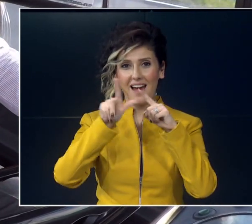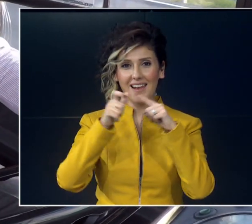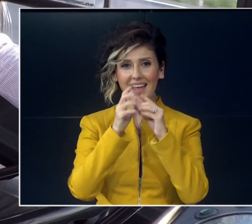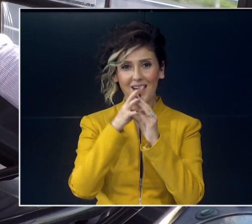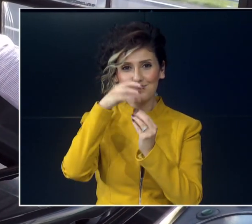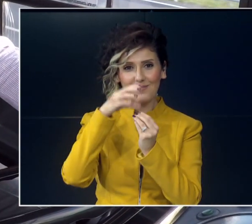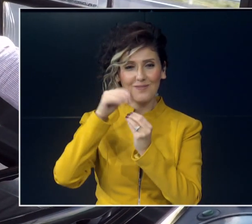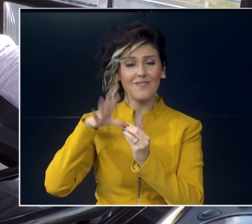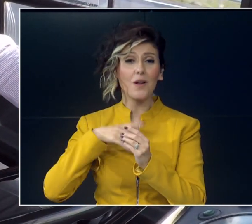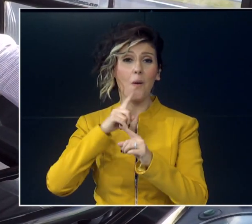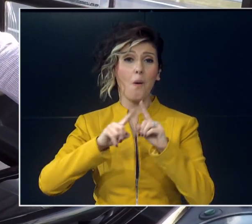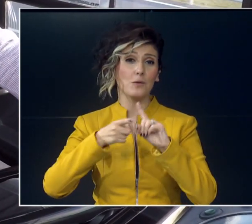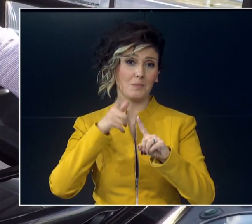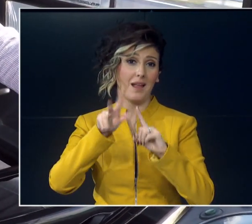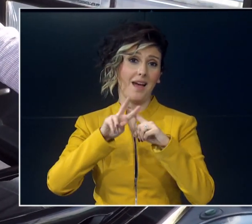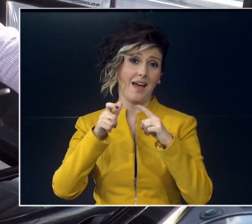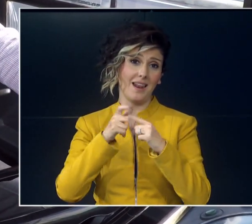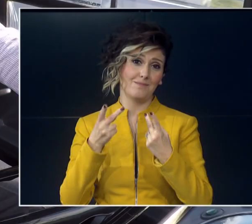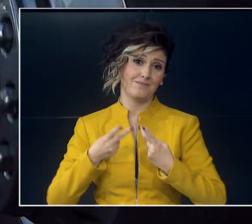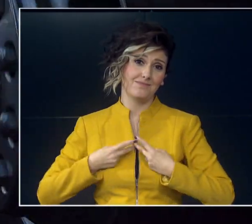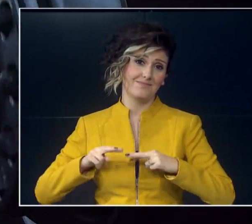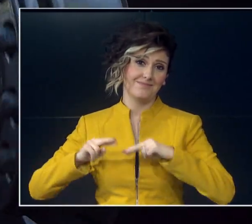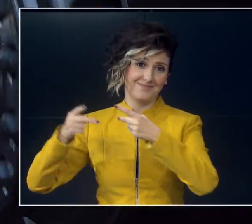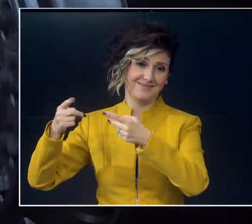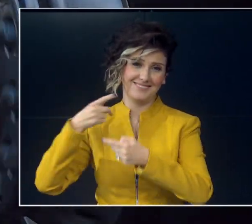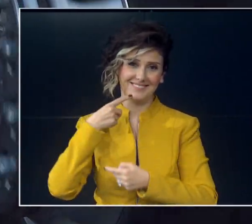Laleler tabii Osmanlı'dan gitme. Aynen, evet.